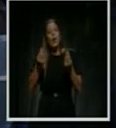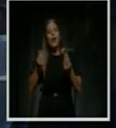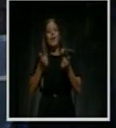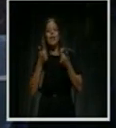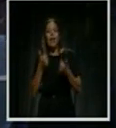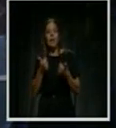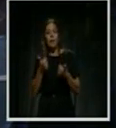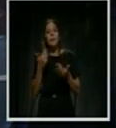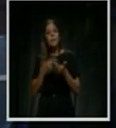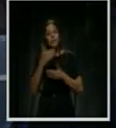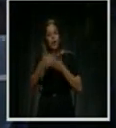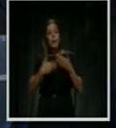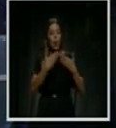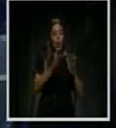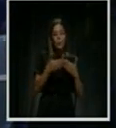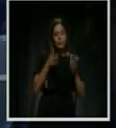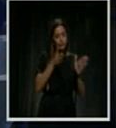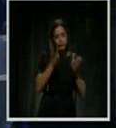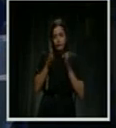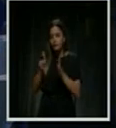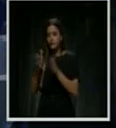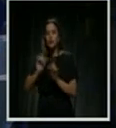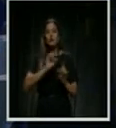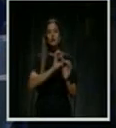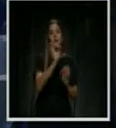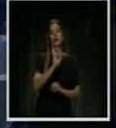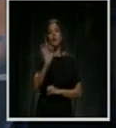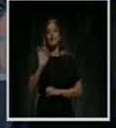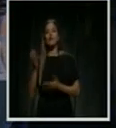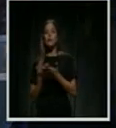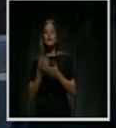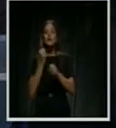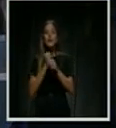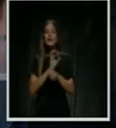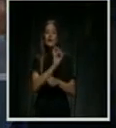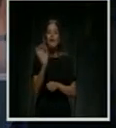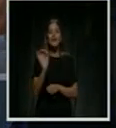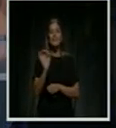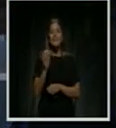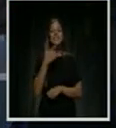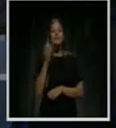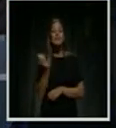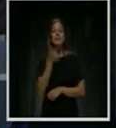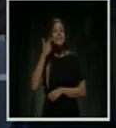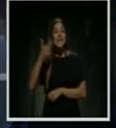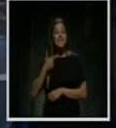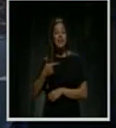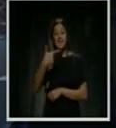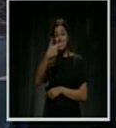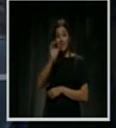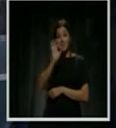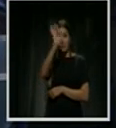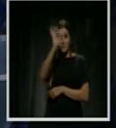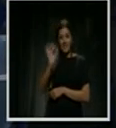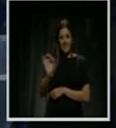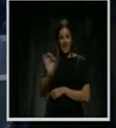inkompru investu f'setturi ġodda b'impigi ta' kwalità għal kulħadd, speċjalment taż-żgħażagħ. 70% taż-żgħażagħ dawk li qed tiltqajt